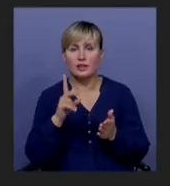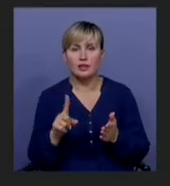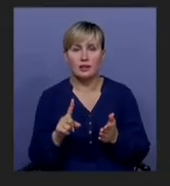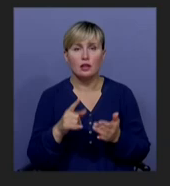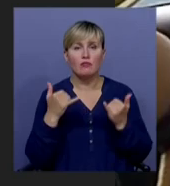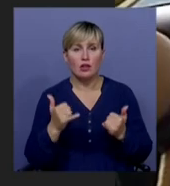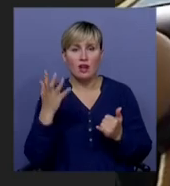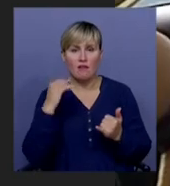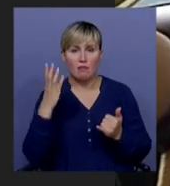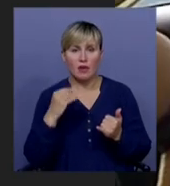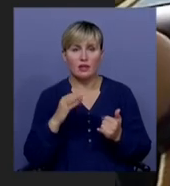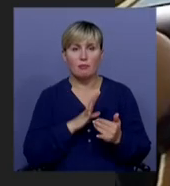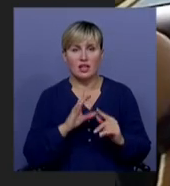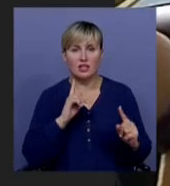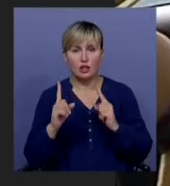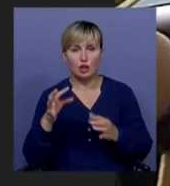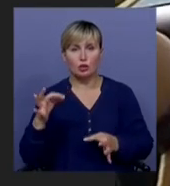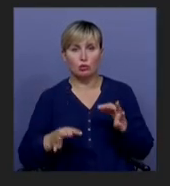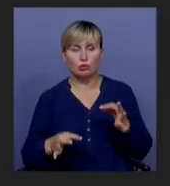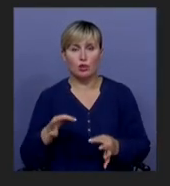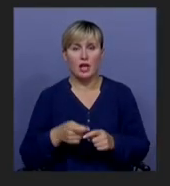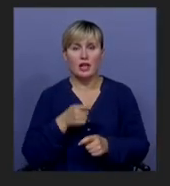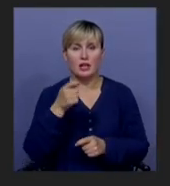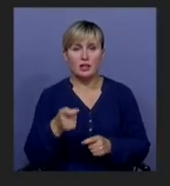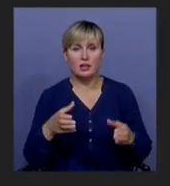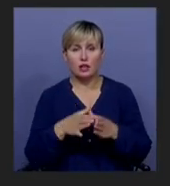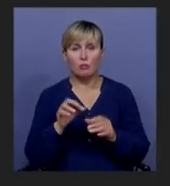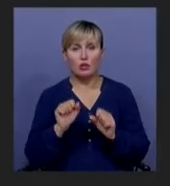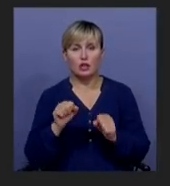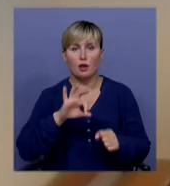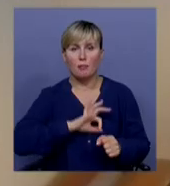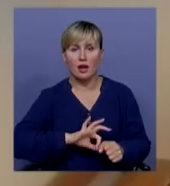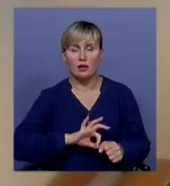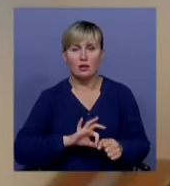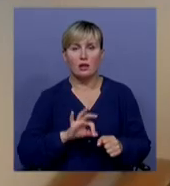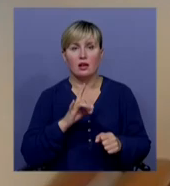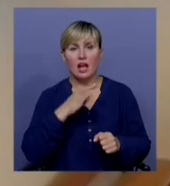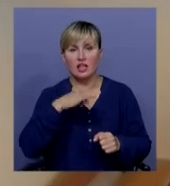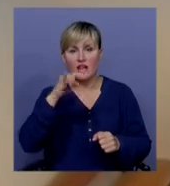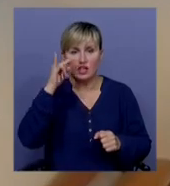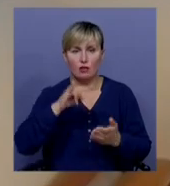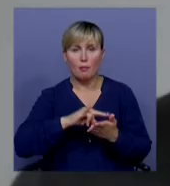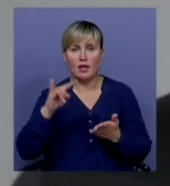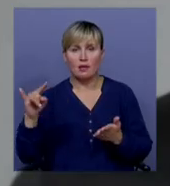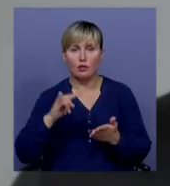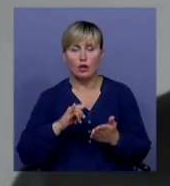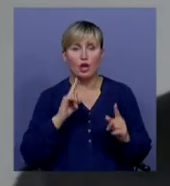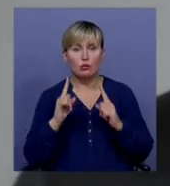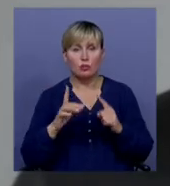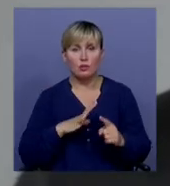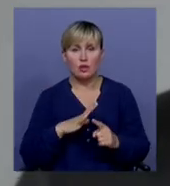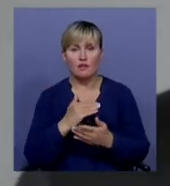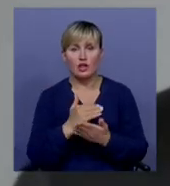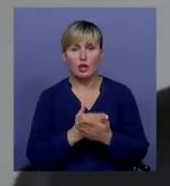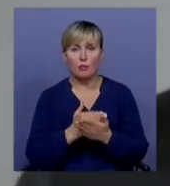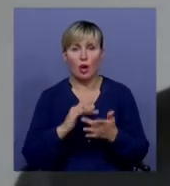в Алматы прошло очередное заседание суда по иску Комитета по защите прав потребителей к отечественному перевозчику. Слушание прошло в режиме